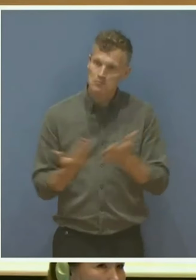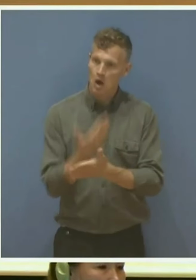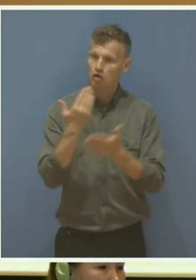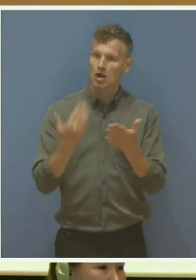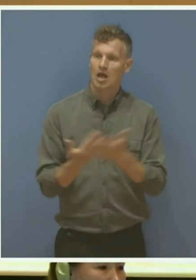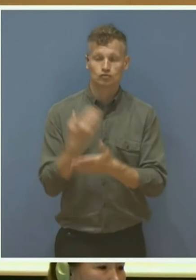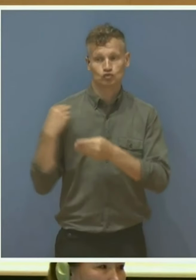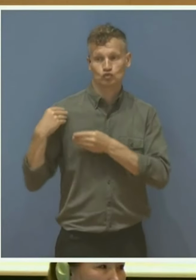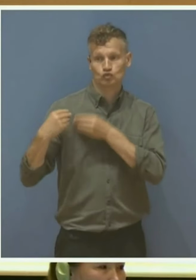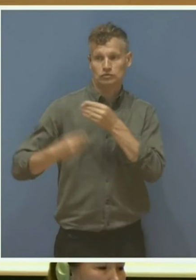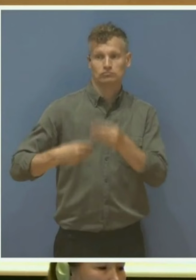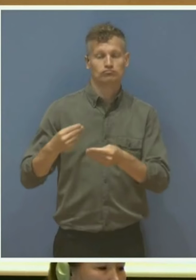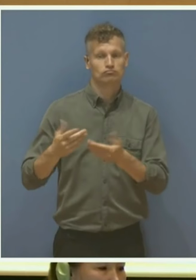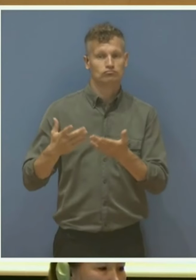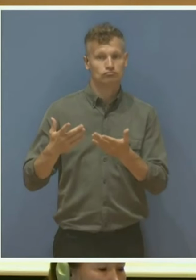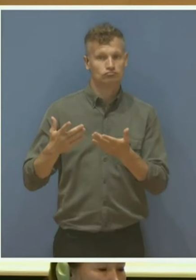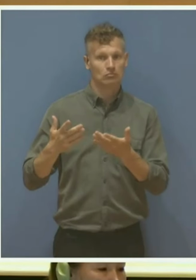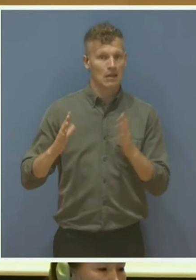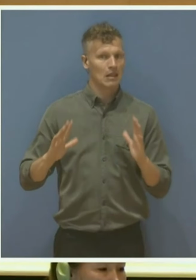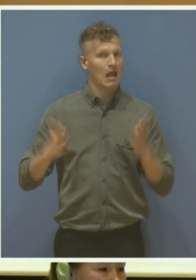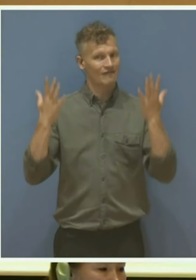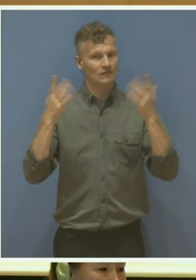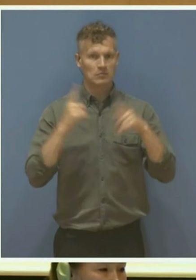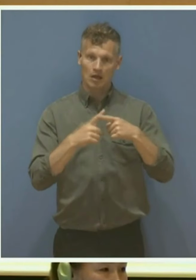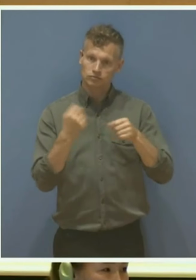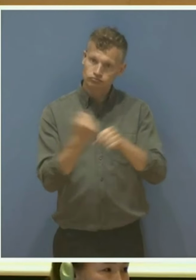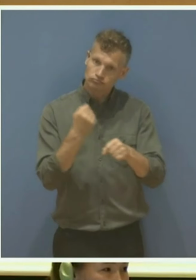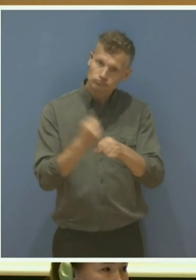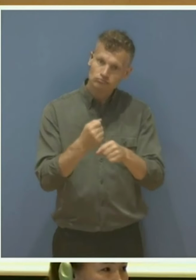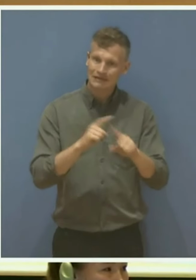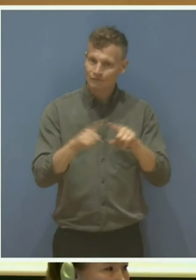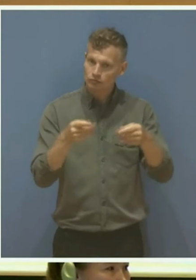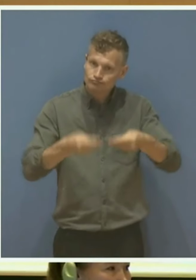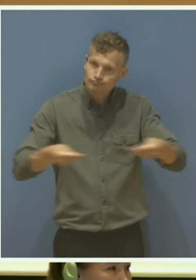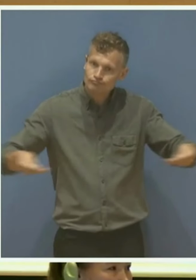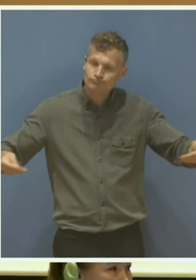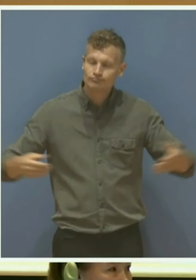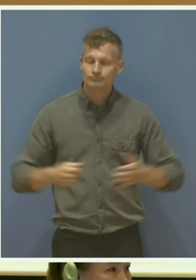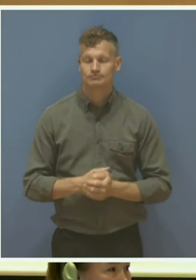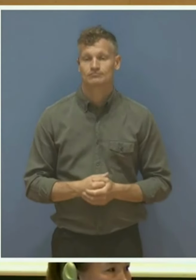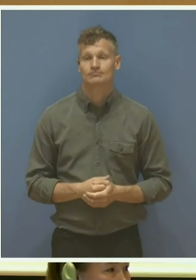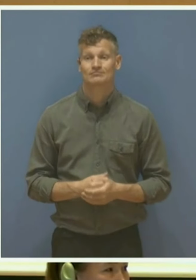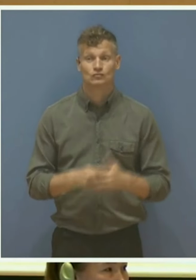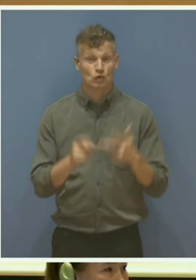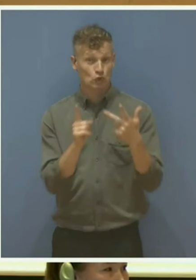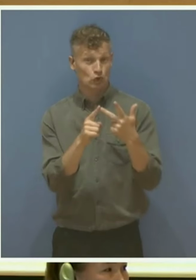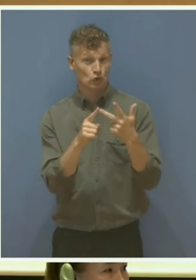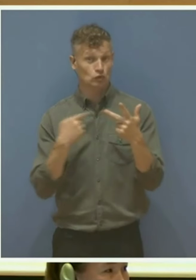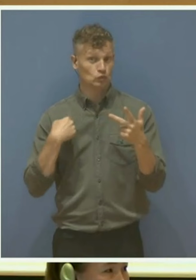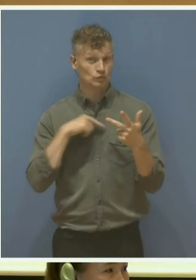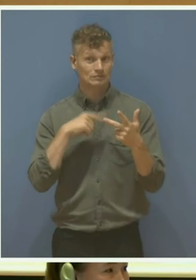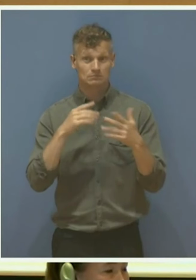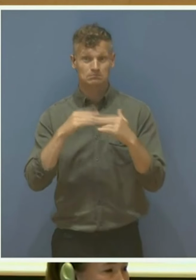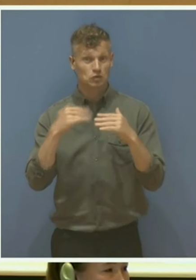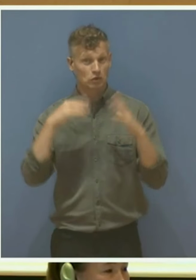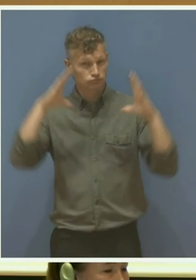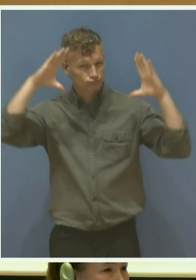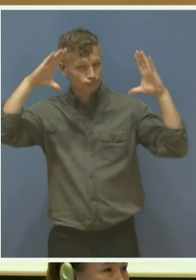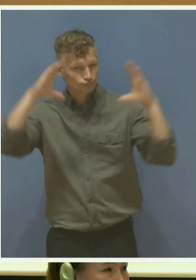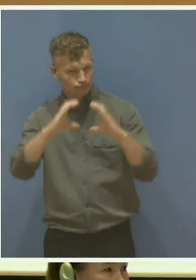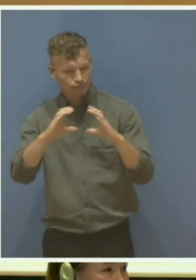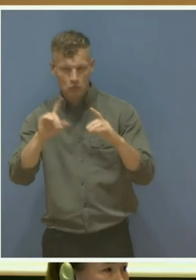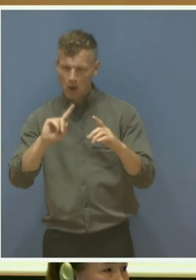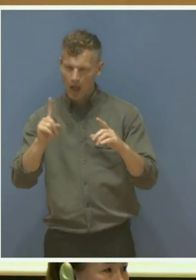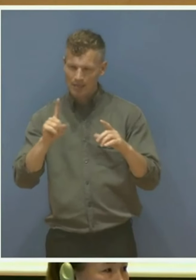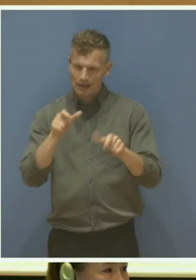нашего самоуправления. Третье. Мы нацелены на улучшение своих демографических показателей. Важно, что концепция поддержана органами государственной